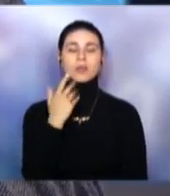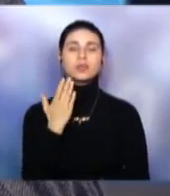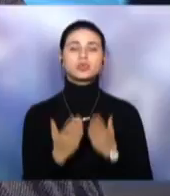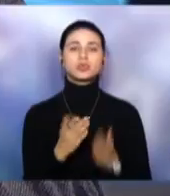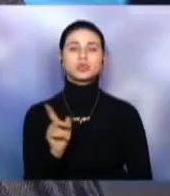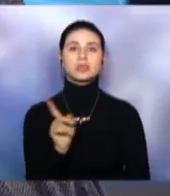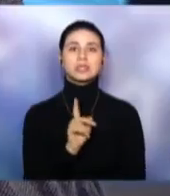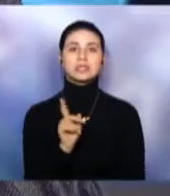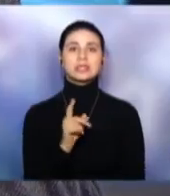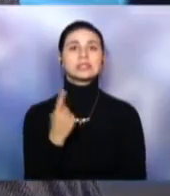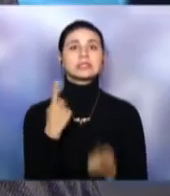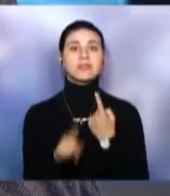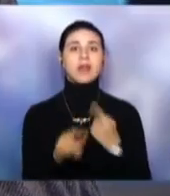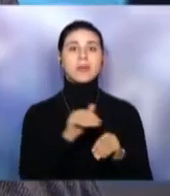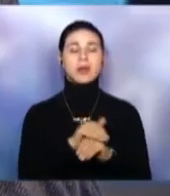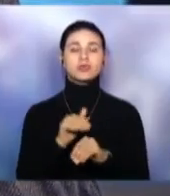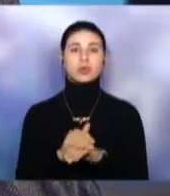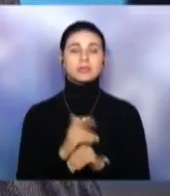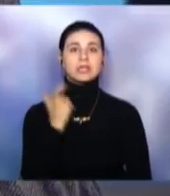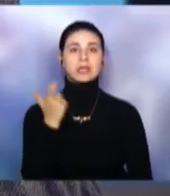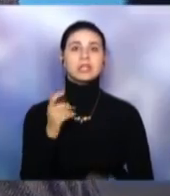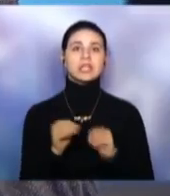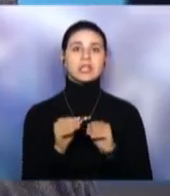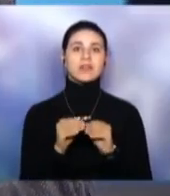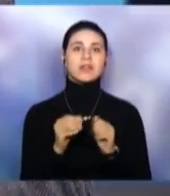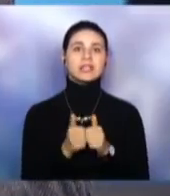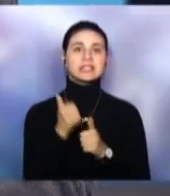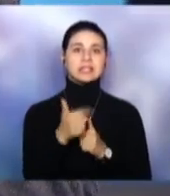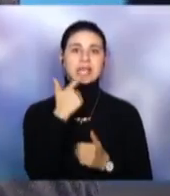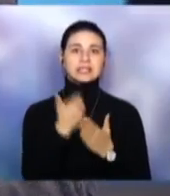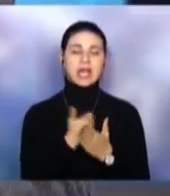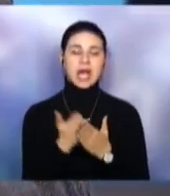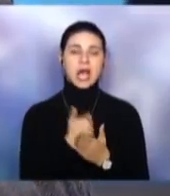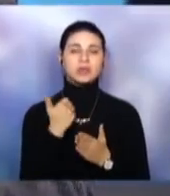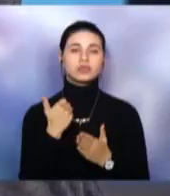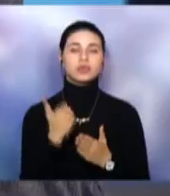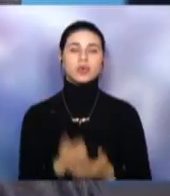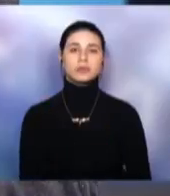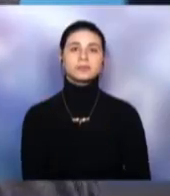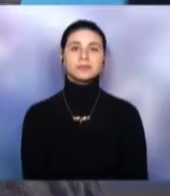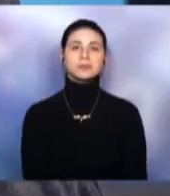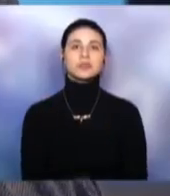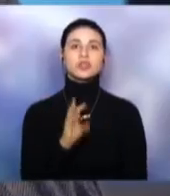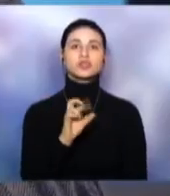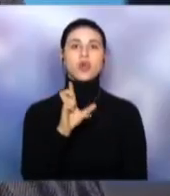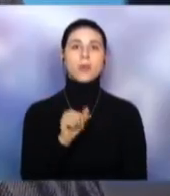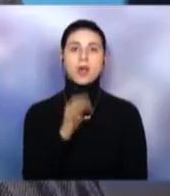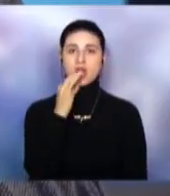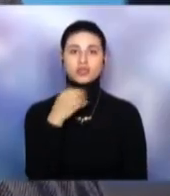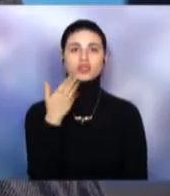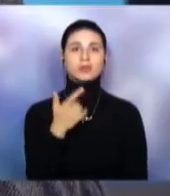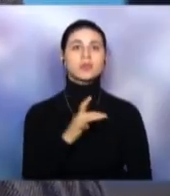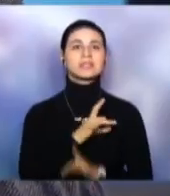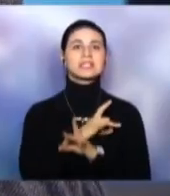რა სხვა ფაქტორებისგან დამოუკიდებლად იგივე წინა საახალწლო და საახალწლო შობის შემდგომი